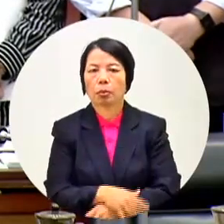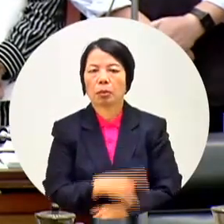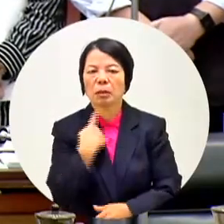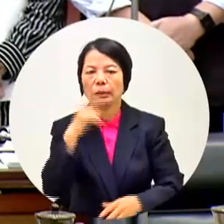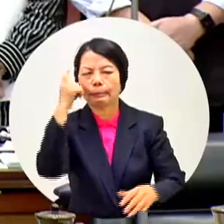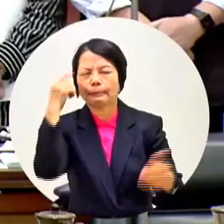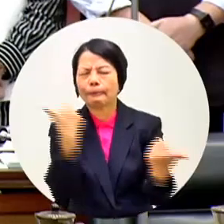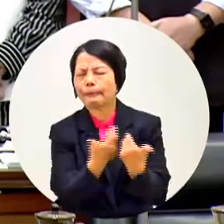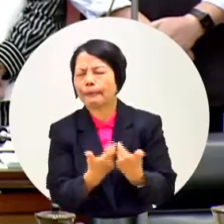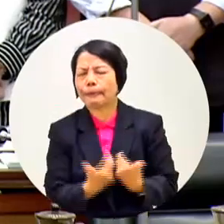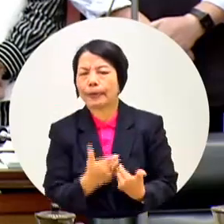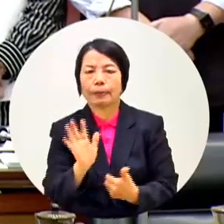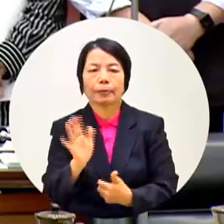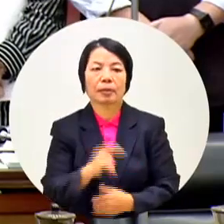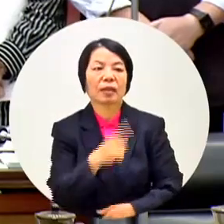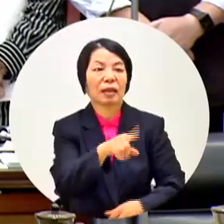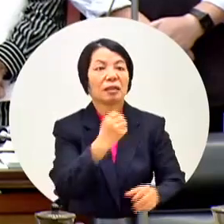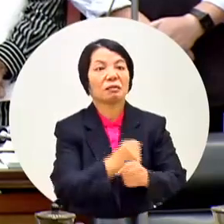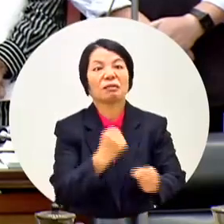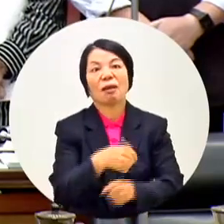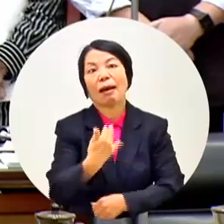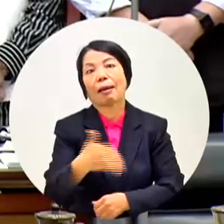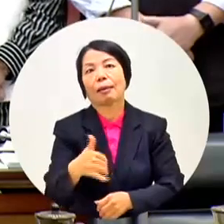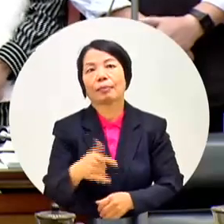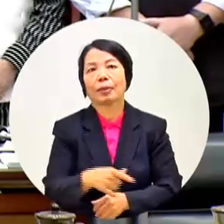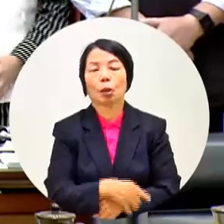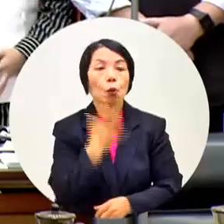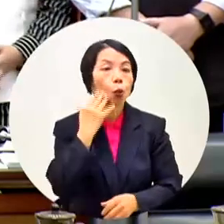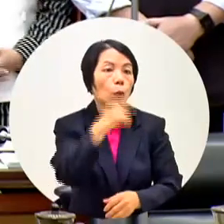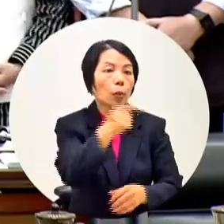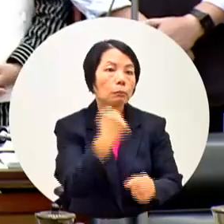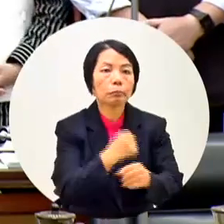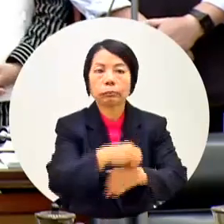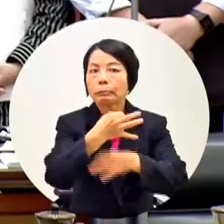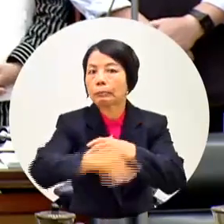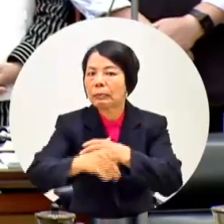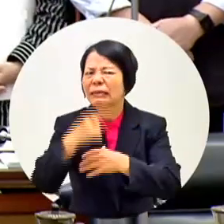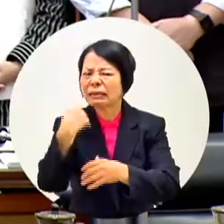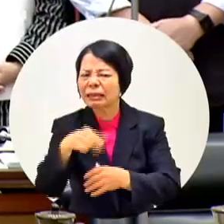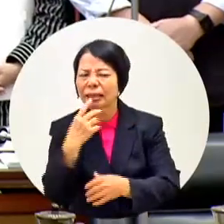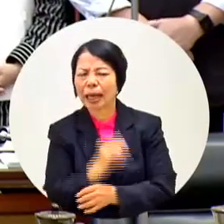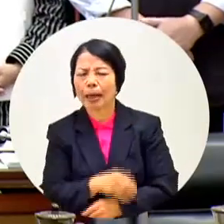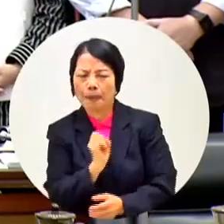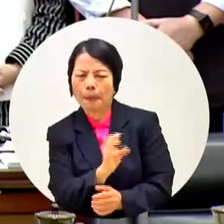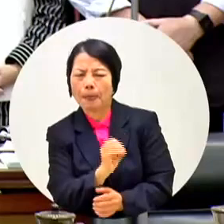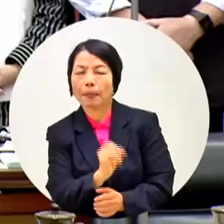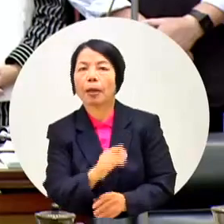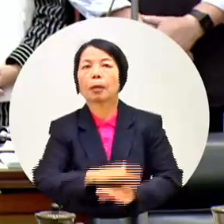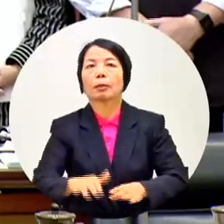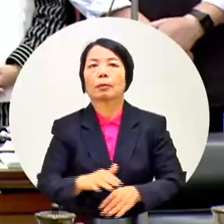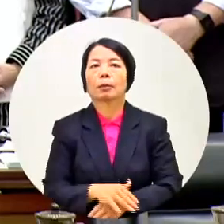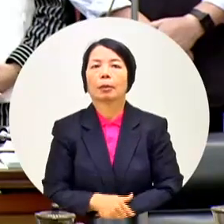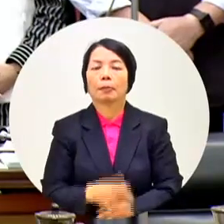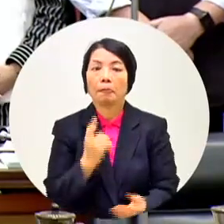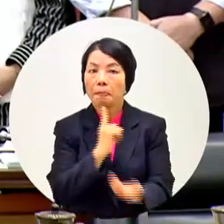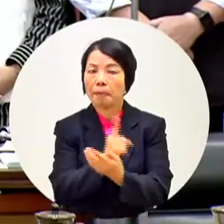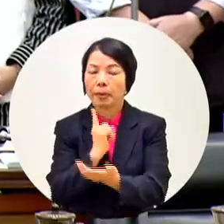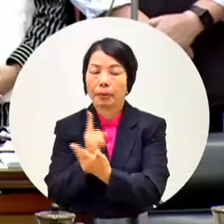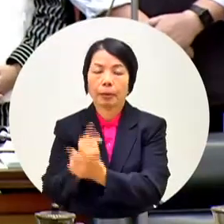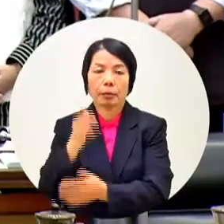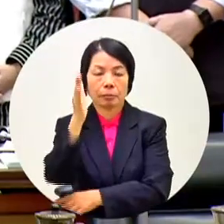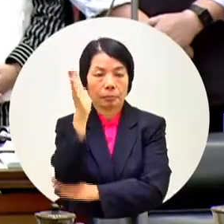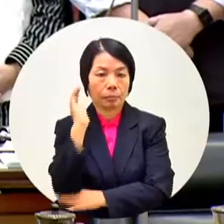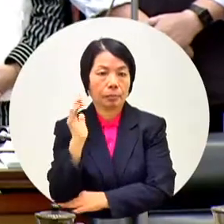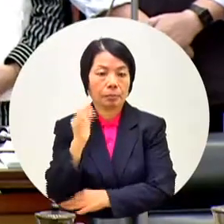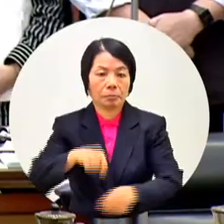做做了歹，较来讲嘛。每一个政策一定拢有目标嘛，有目标，当然它的可行